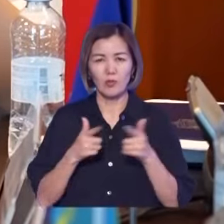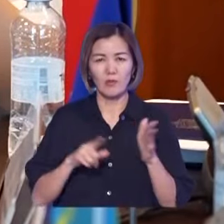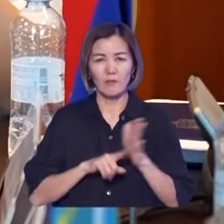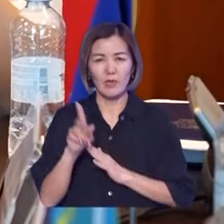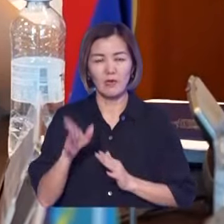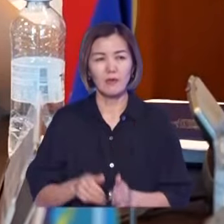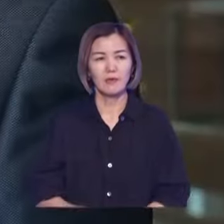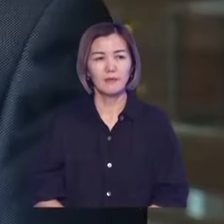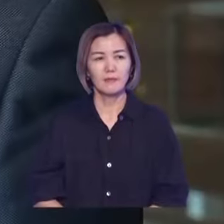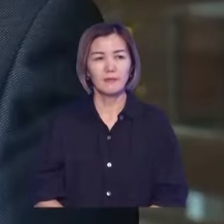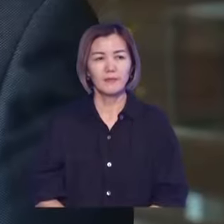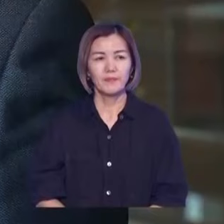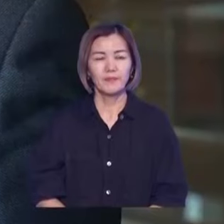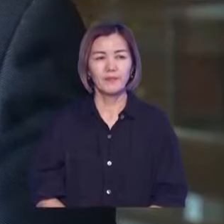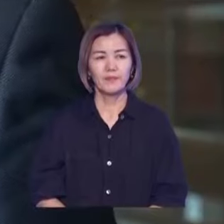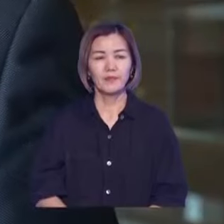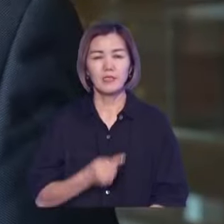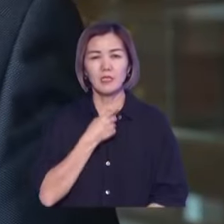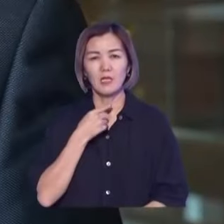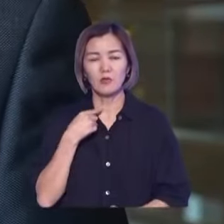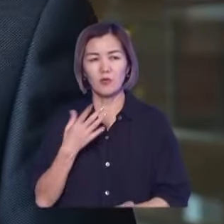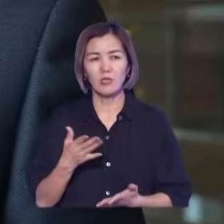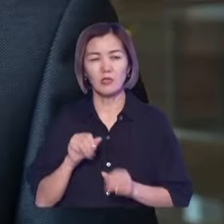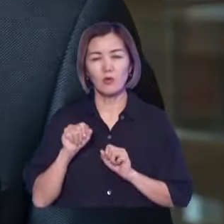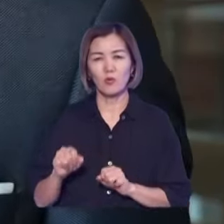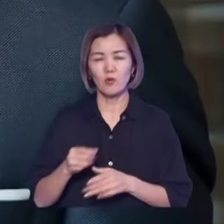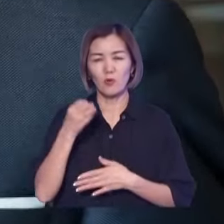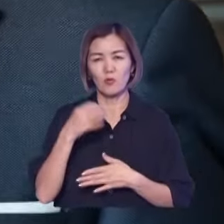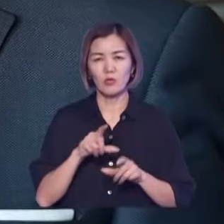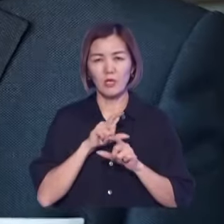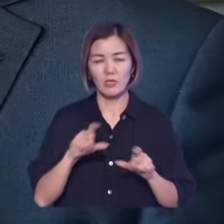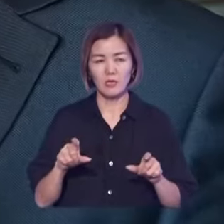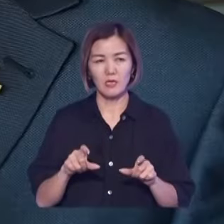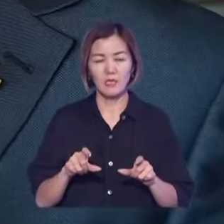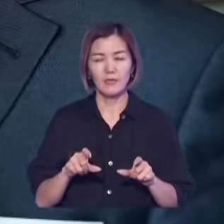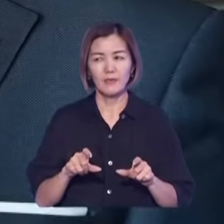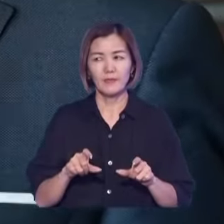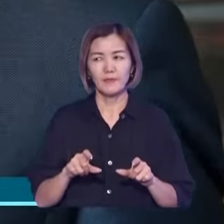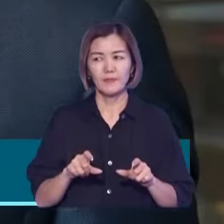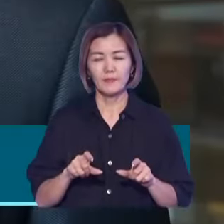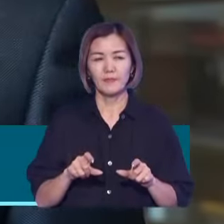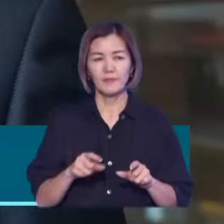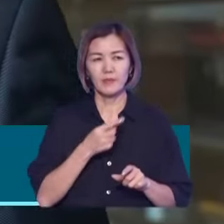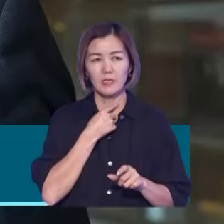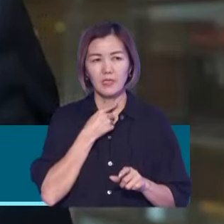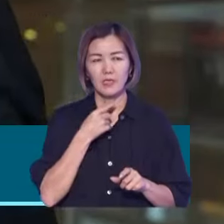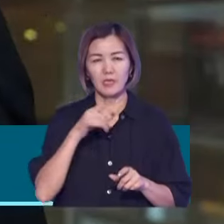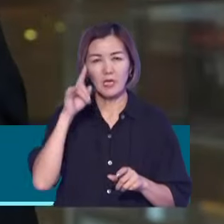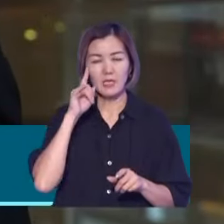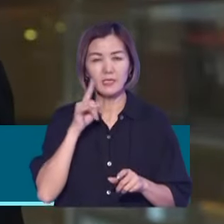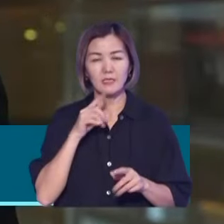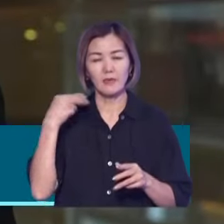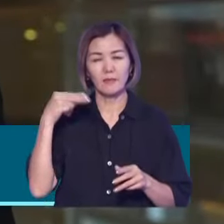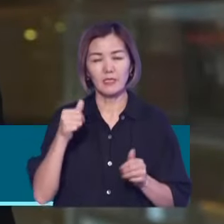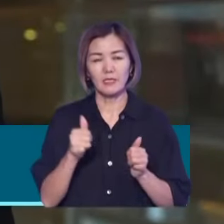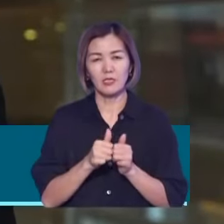қолға алмақ. Талдықорғандық қорғау орталығы, сонымен қатар Қазақстан президенті жанындағы адам